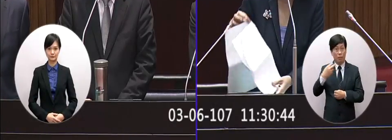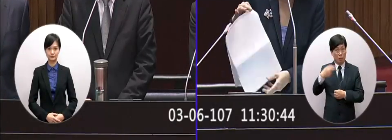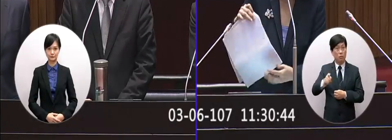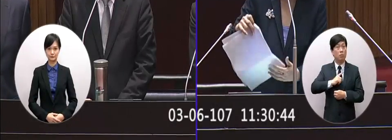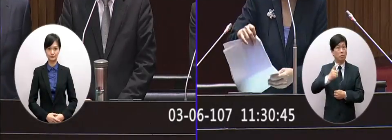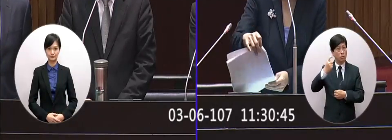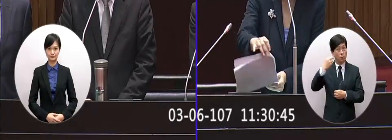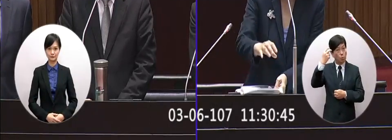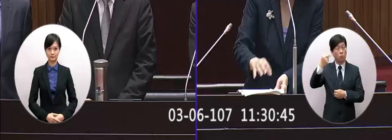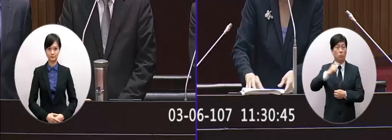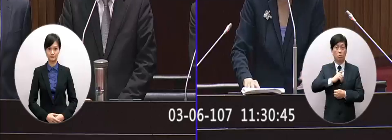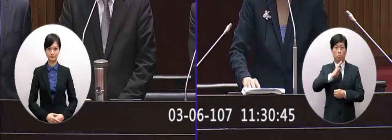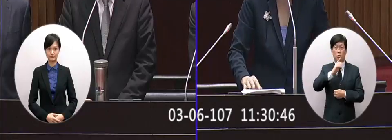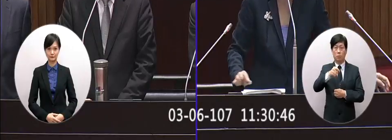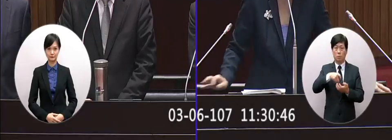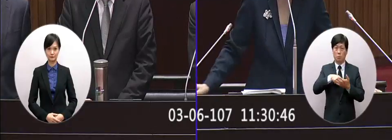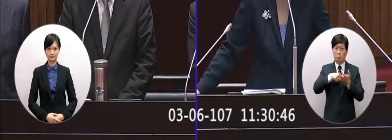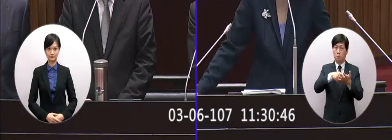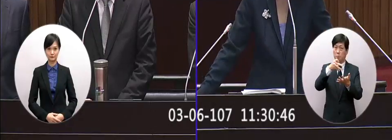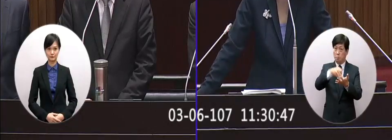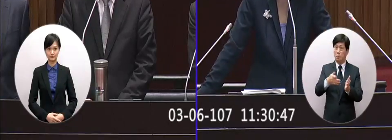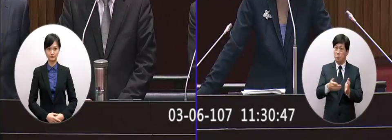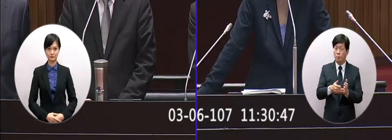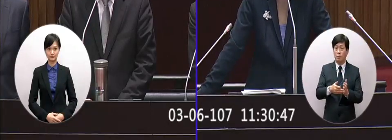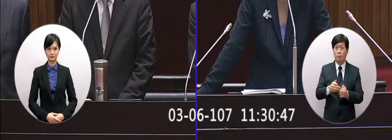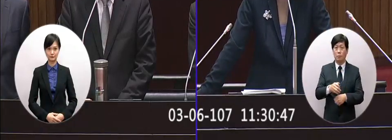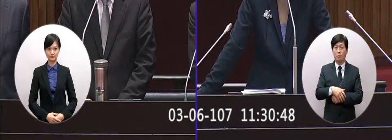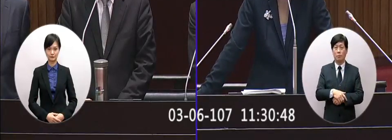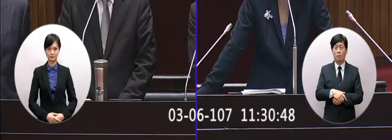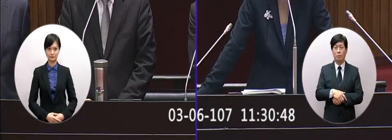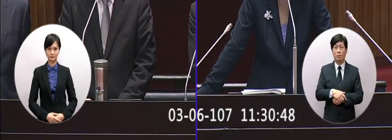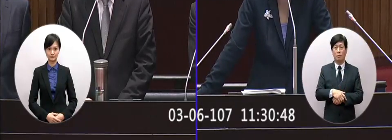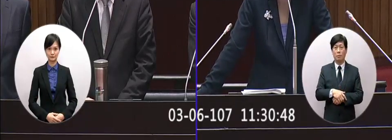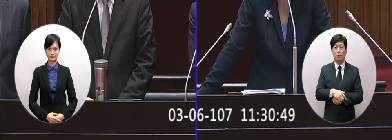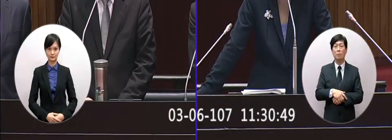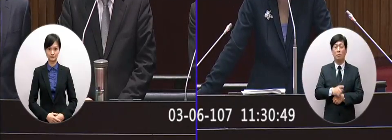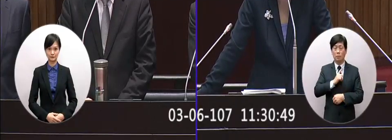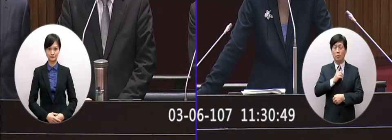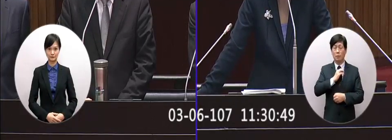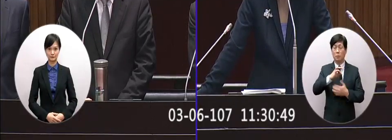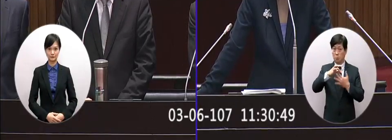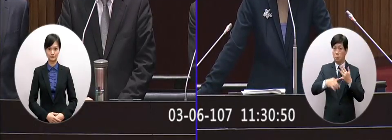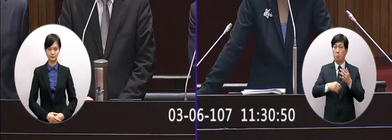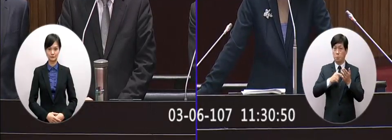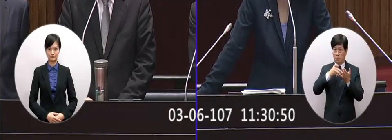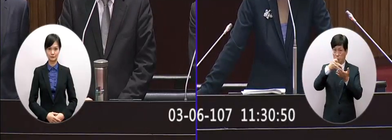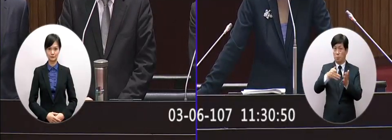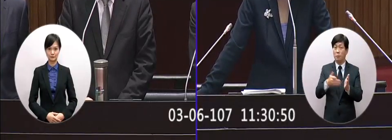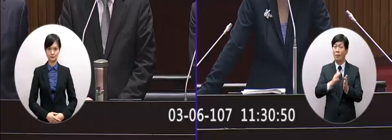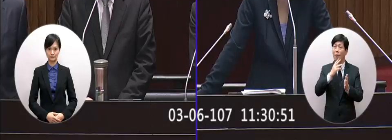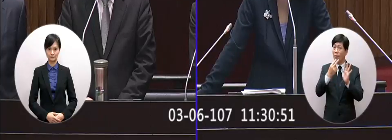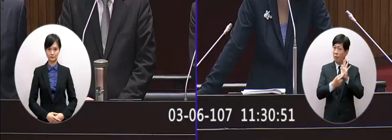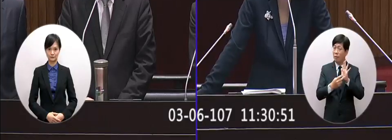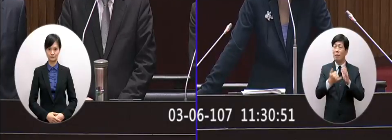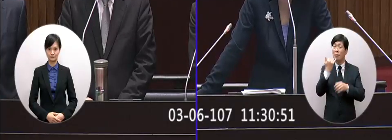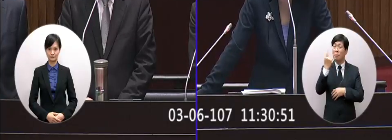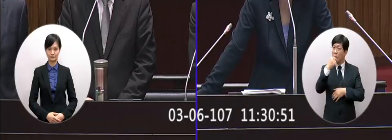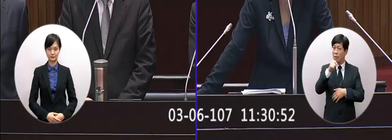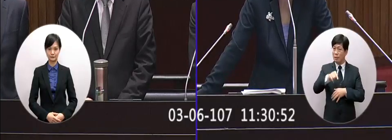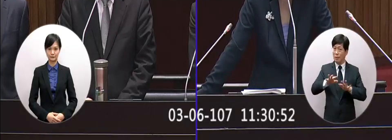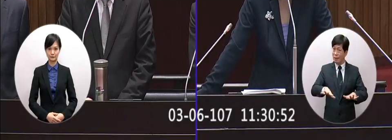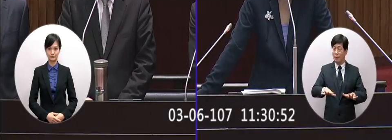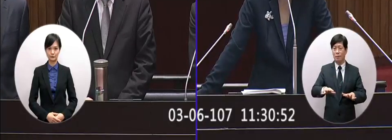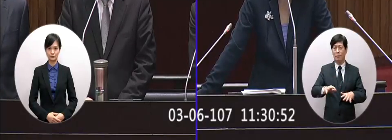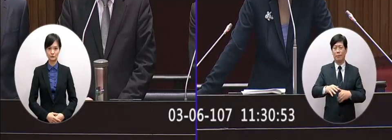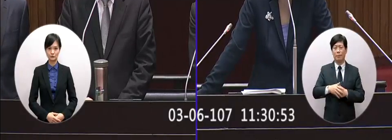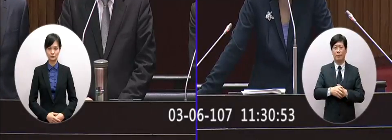们已经上了这个平台去签署了这样子的一个附属的一个条约的部分里面，我还是还要强调，是否可以利用这个机